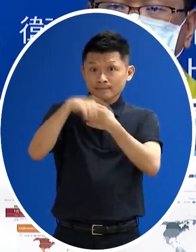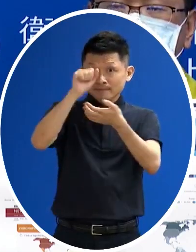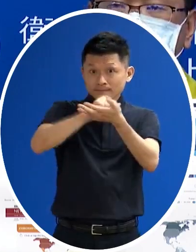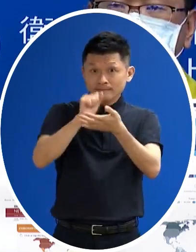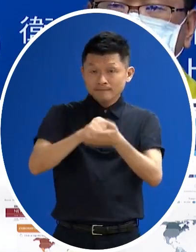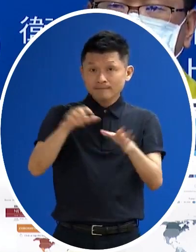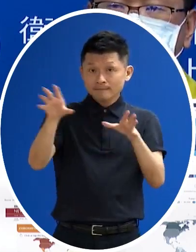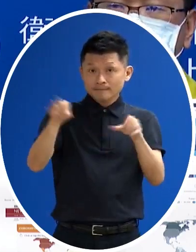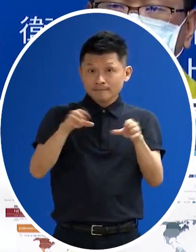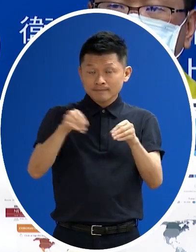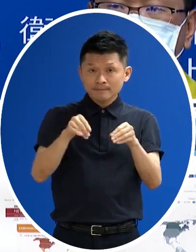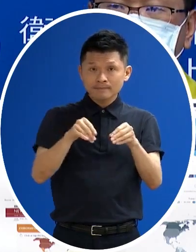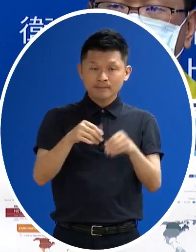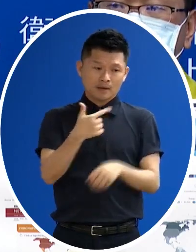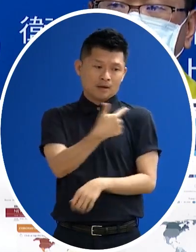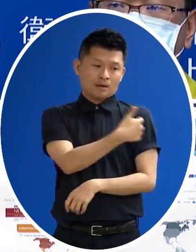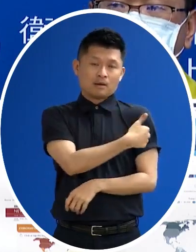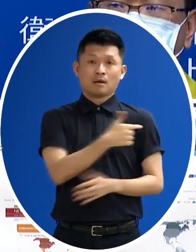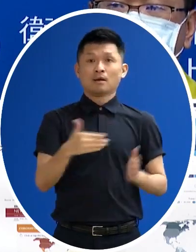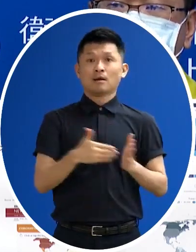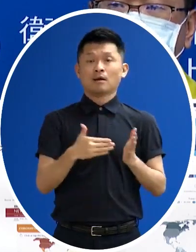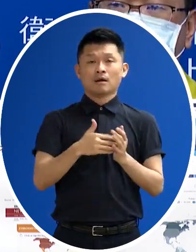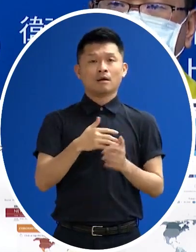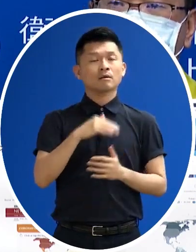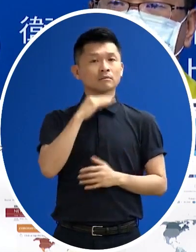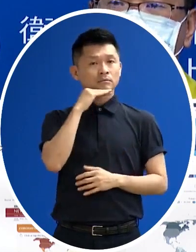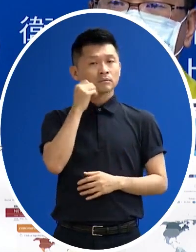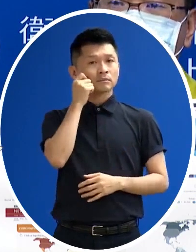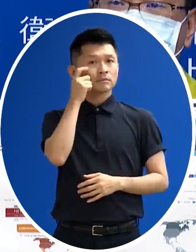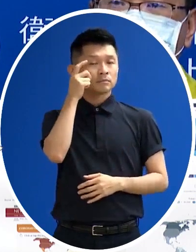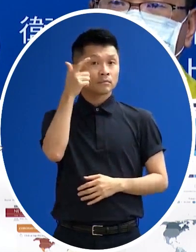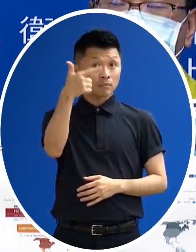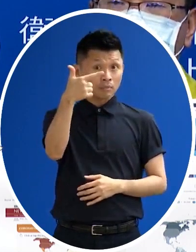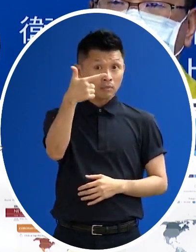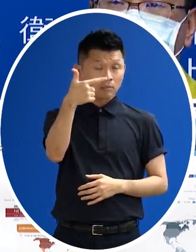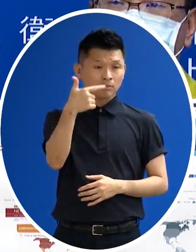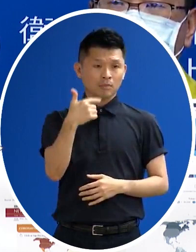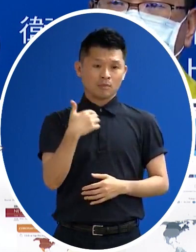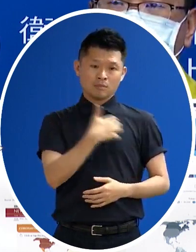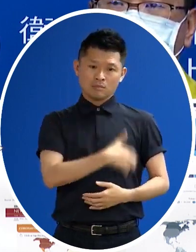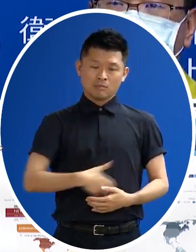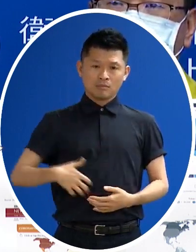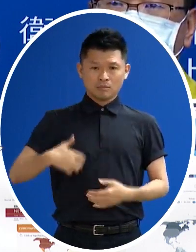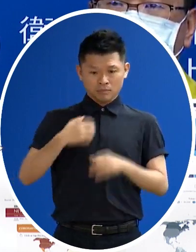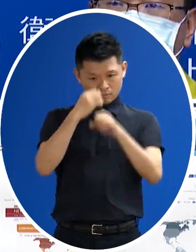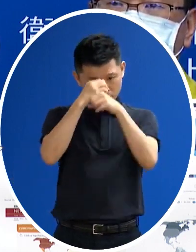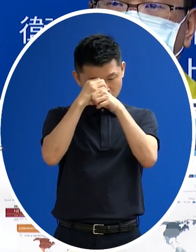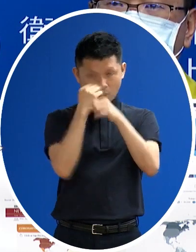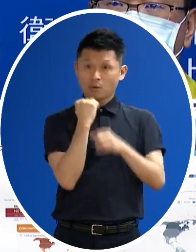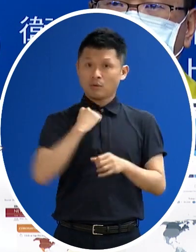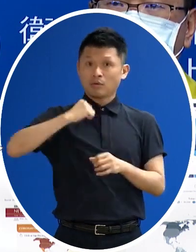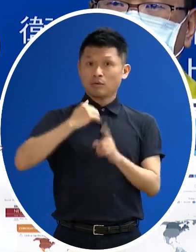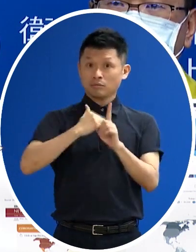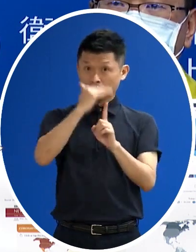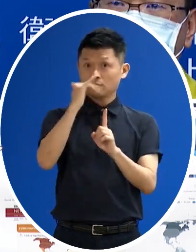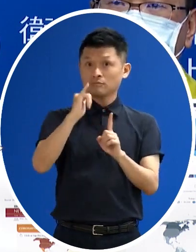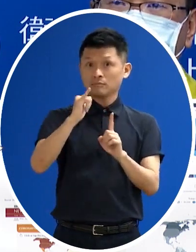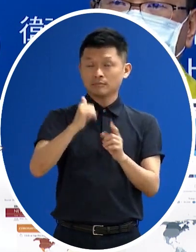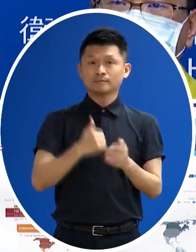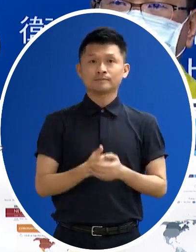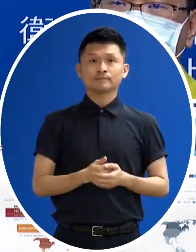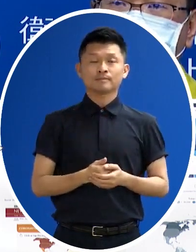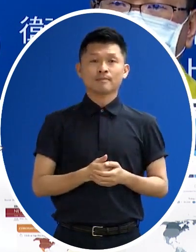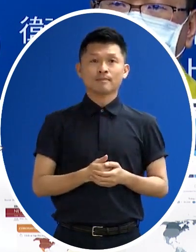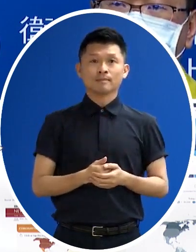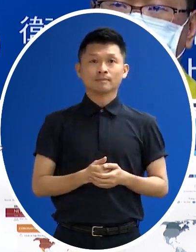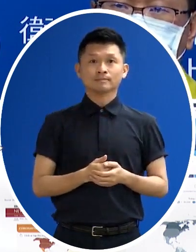两季半年的时间都，这个抗体效价都还是维持得相当的不错了哈。那此外，除了中和抗